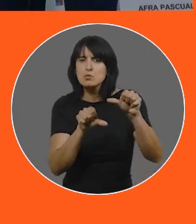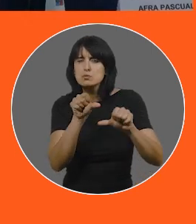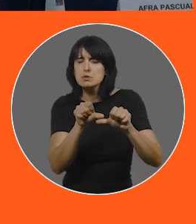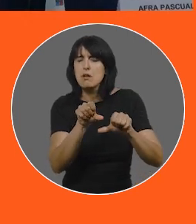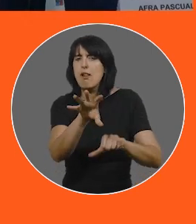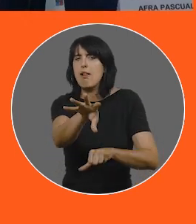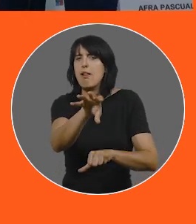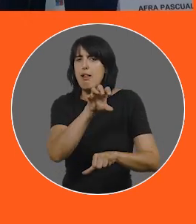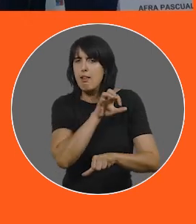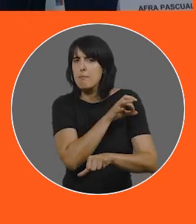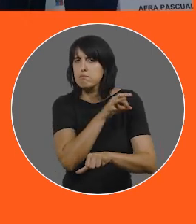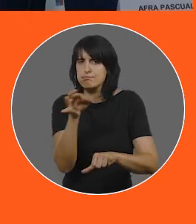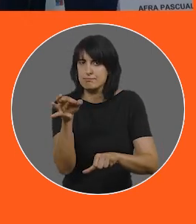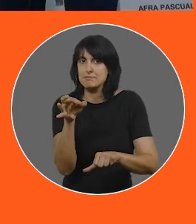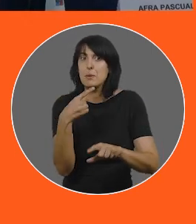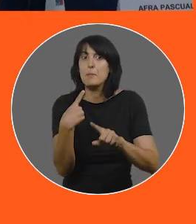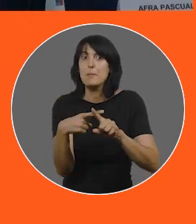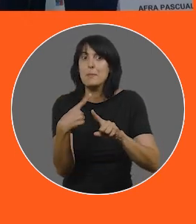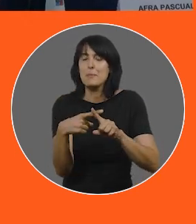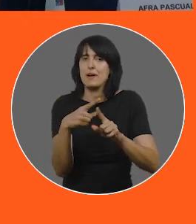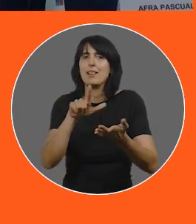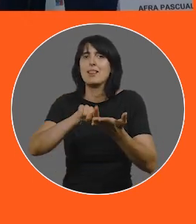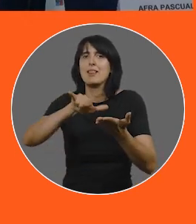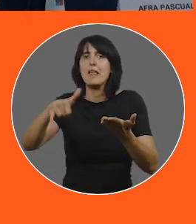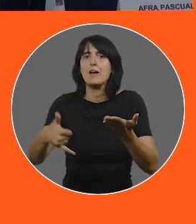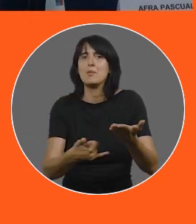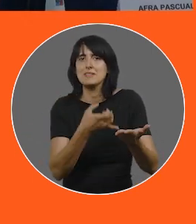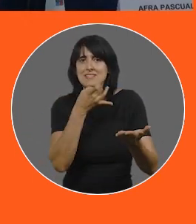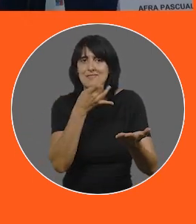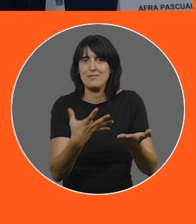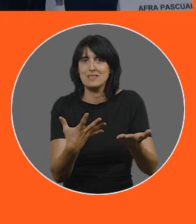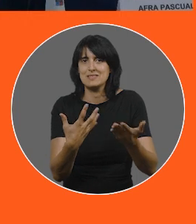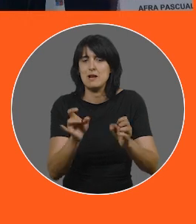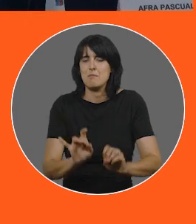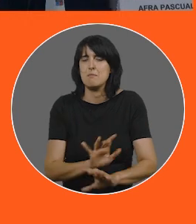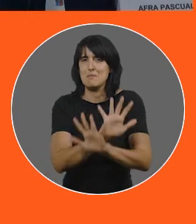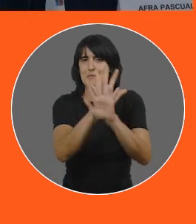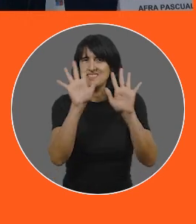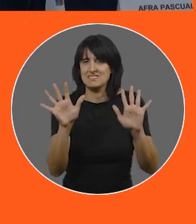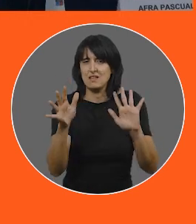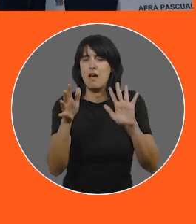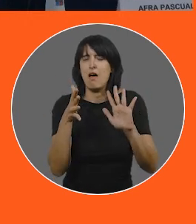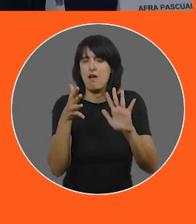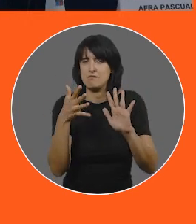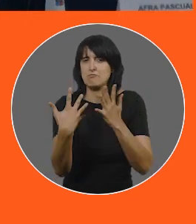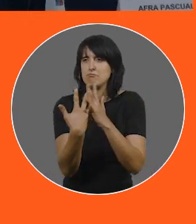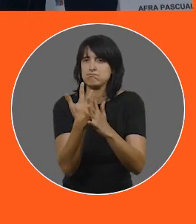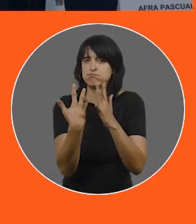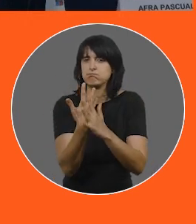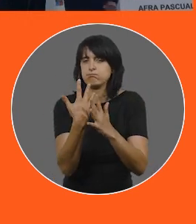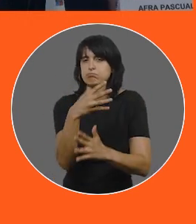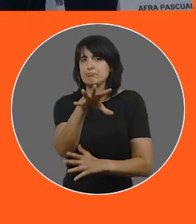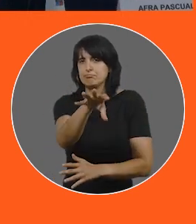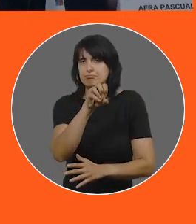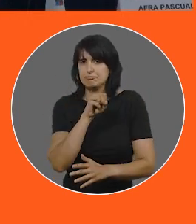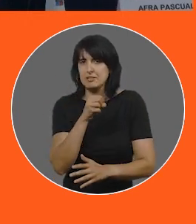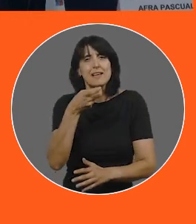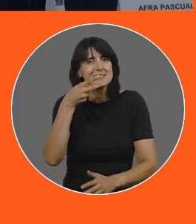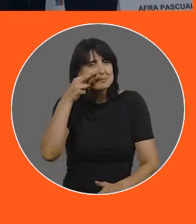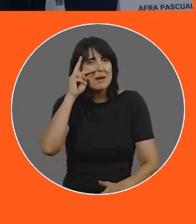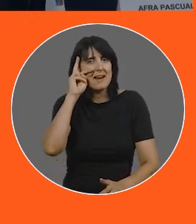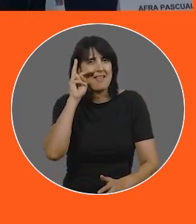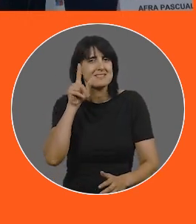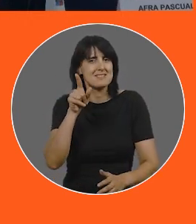sempre i quan aquesta web estigui en un llenguatge fàcil m'ajuda, em fa tenir més bona experiència i, per